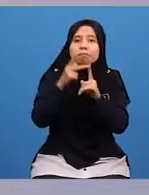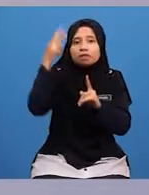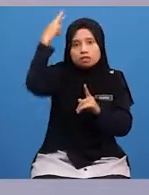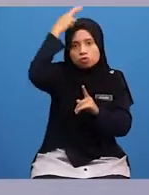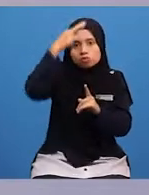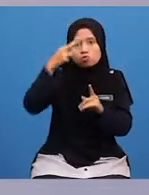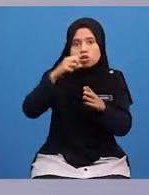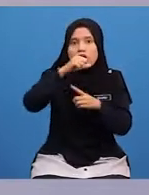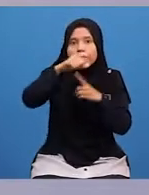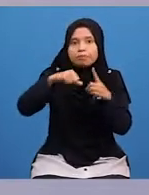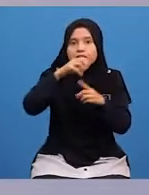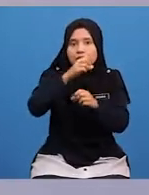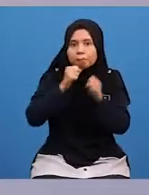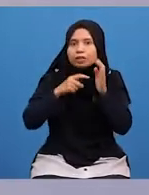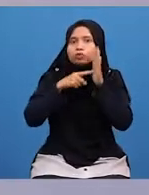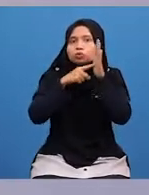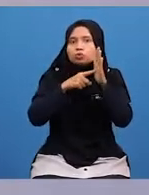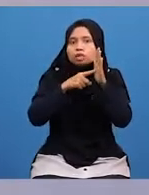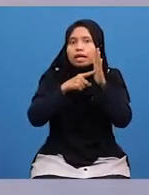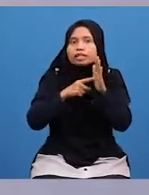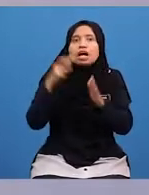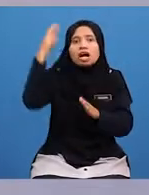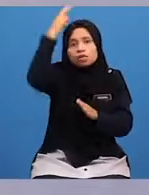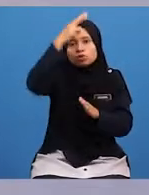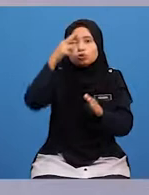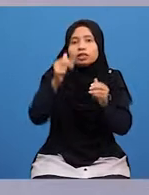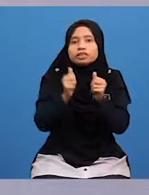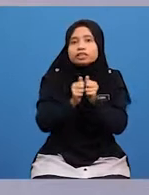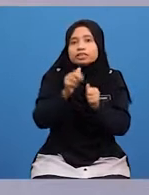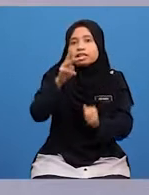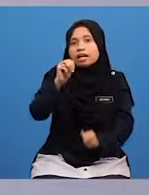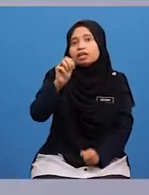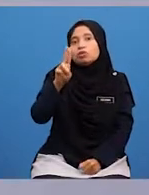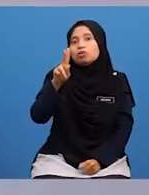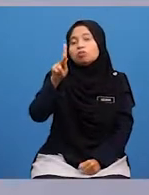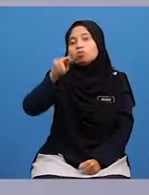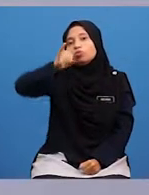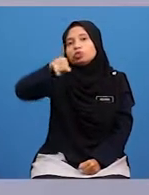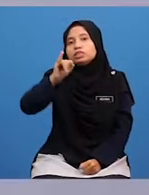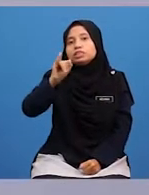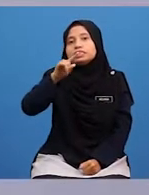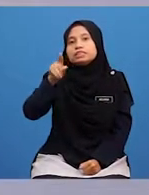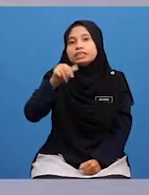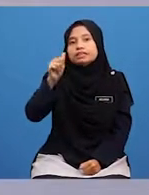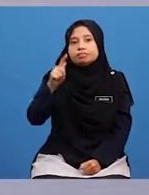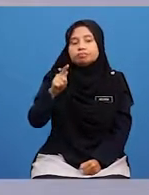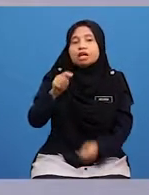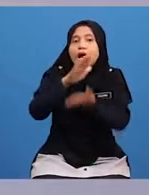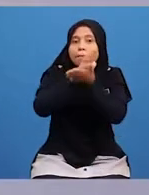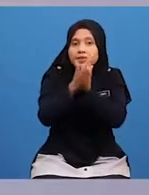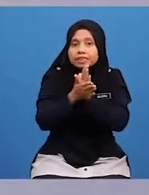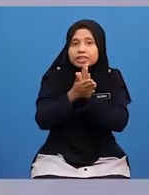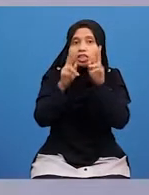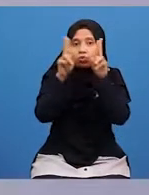dapat membuktikan kerasulannya dengan mukjizat. Keempat, menjadi ujian